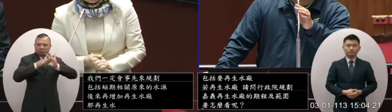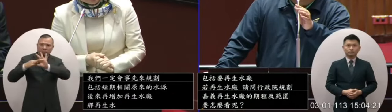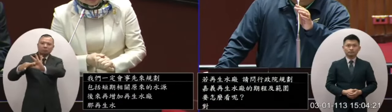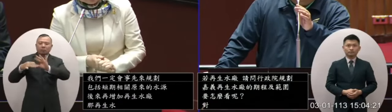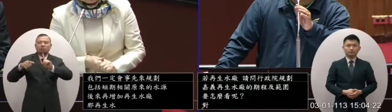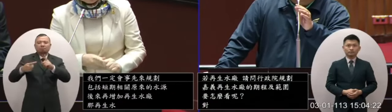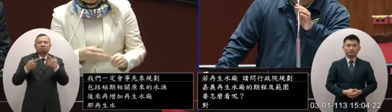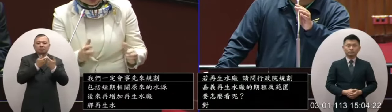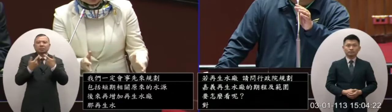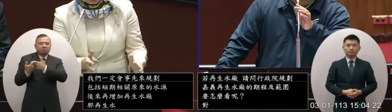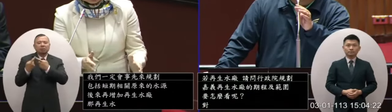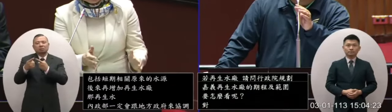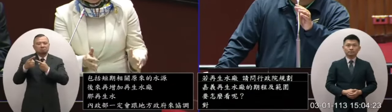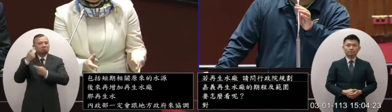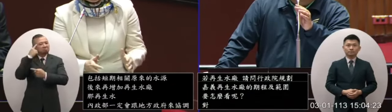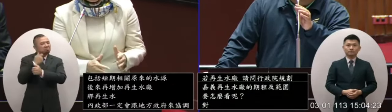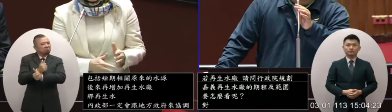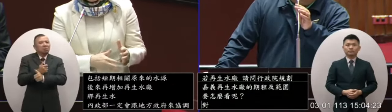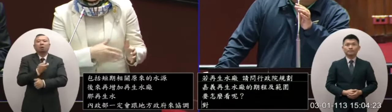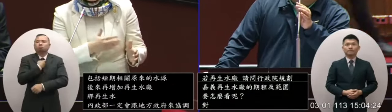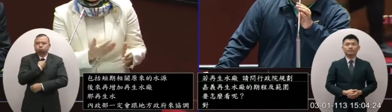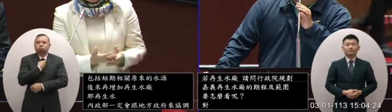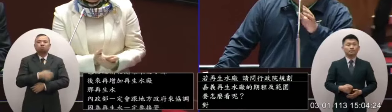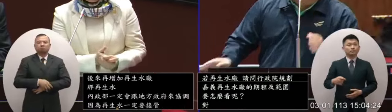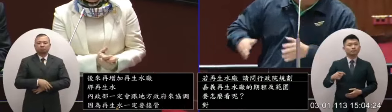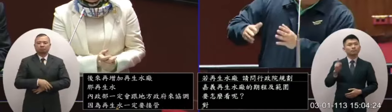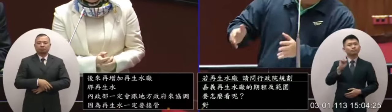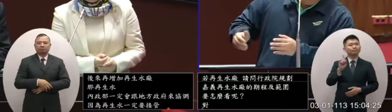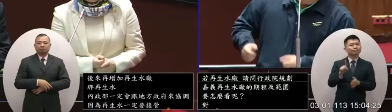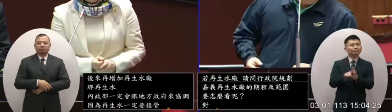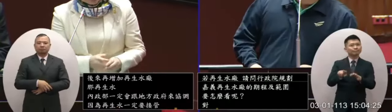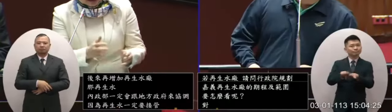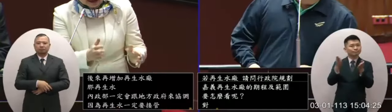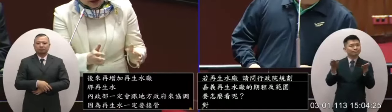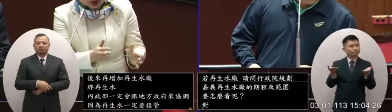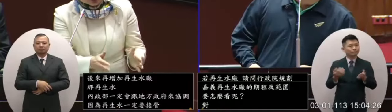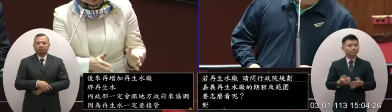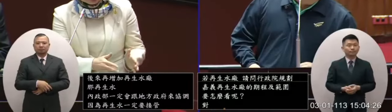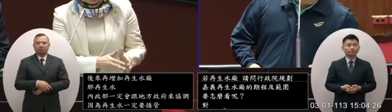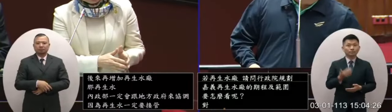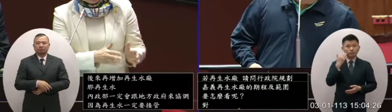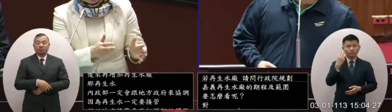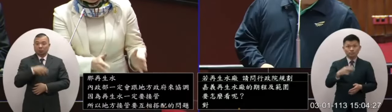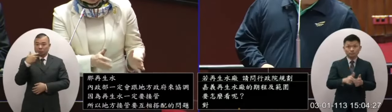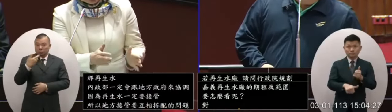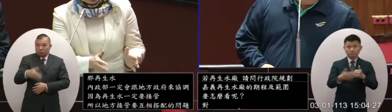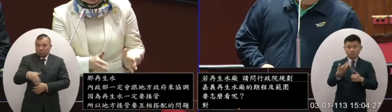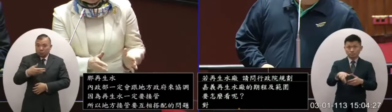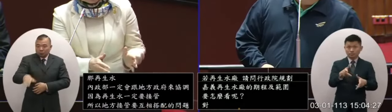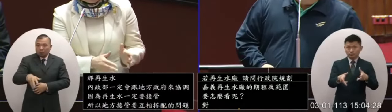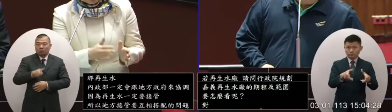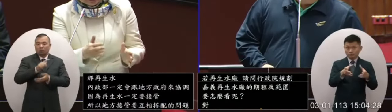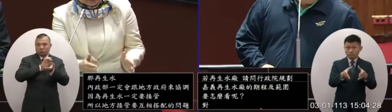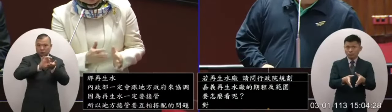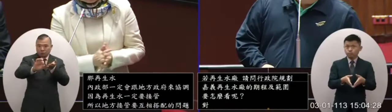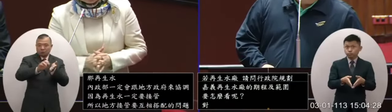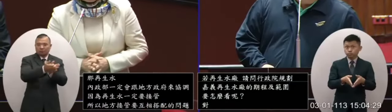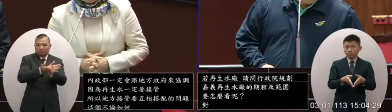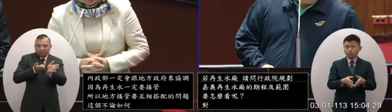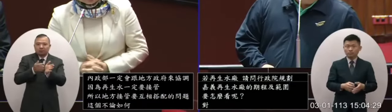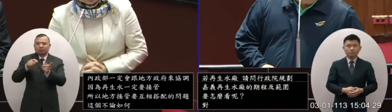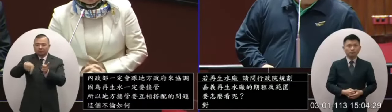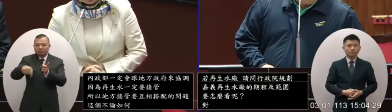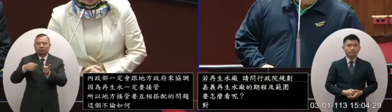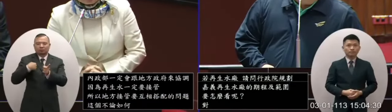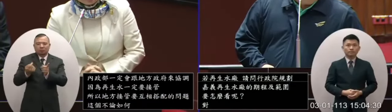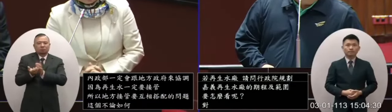题，那这个不论如何一定都会在 用。那我们什么时候要开始呢？ 那在用水需要之前呢，一定都会